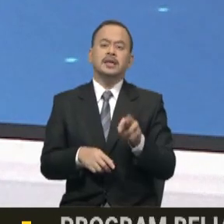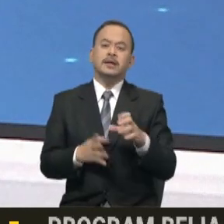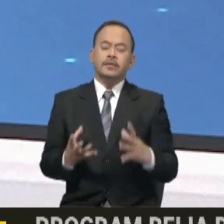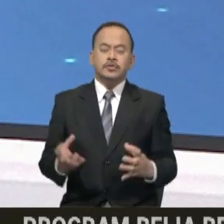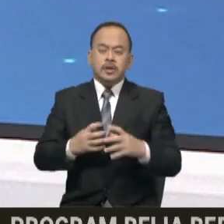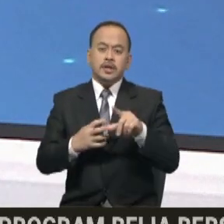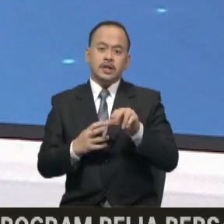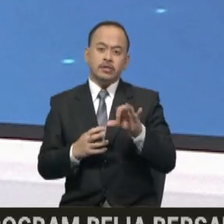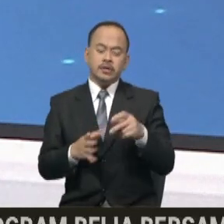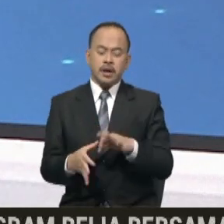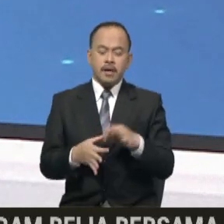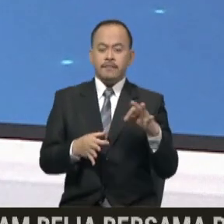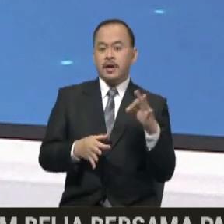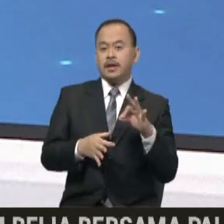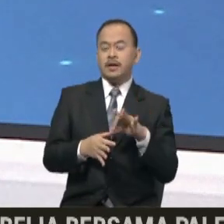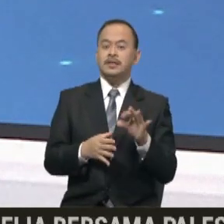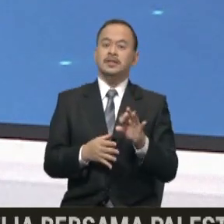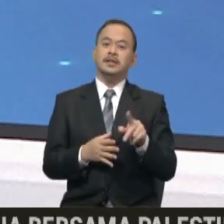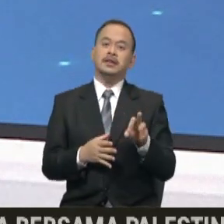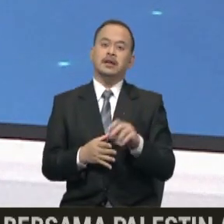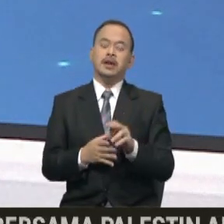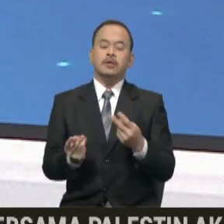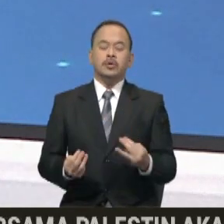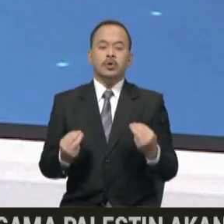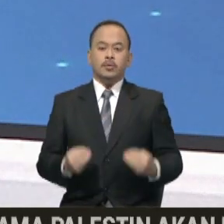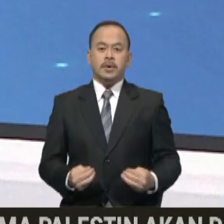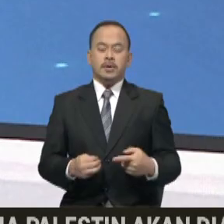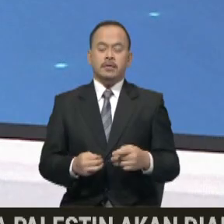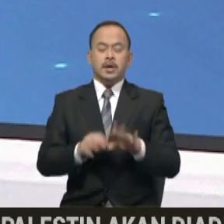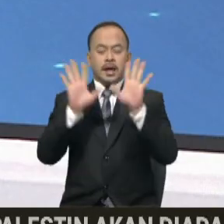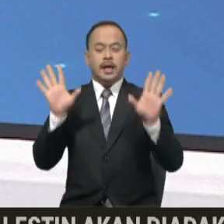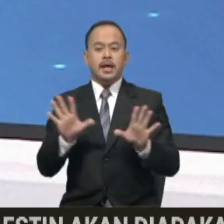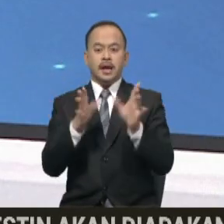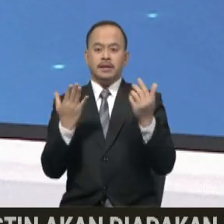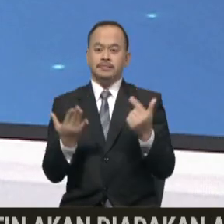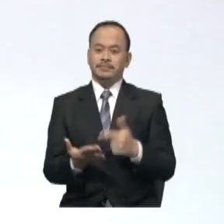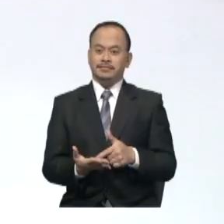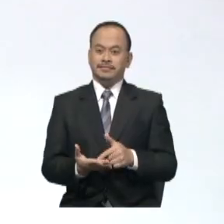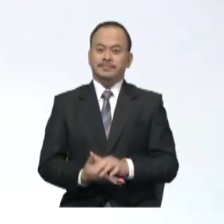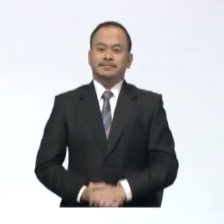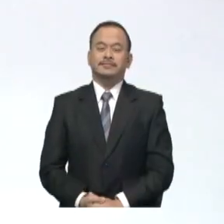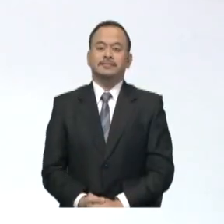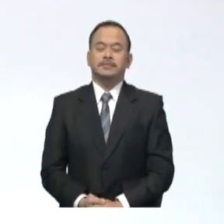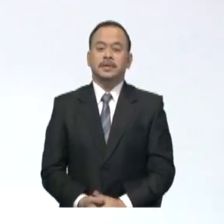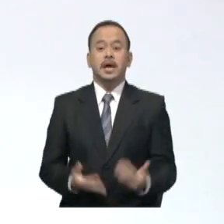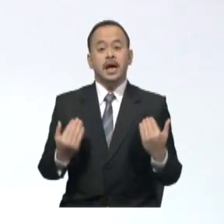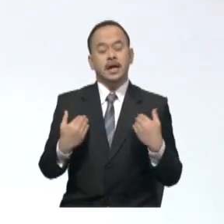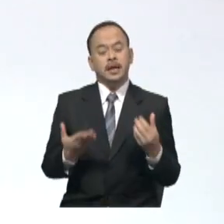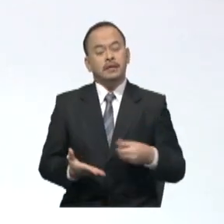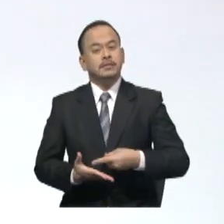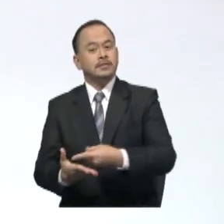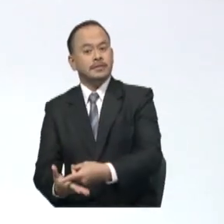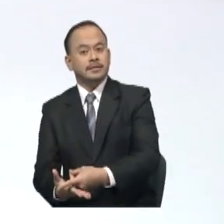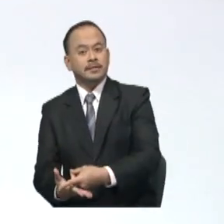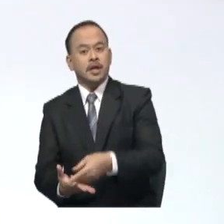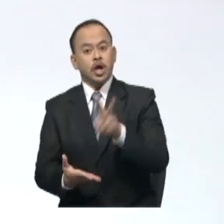Solidarity, a fundraising walk for Palestinian Humanitarian Fund Ahad ini. Dana pada hari Ahad ini